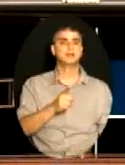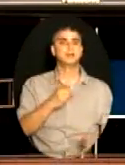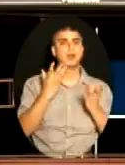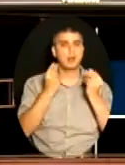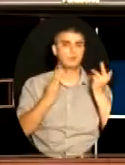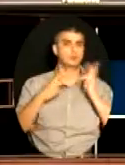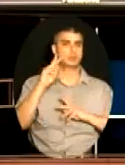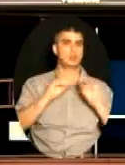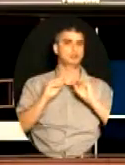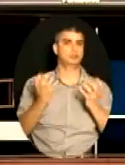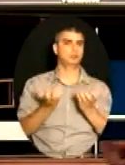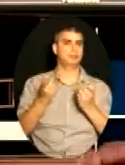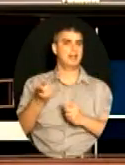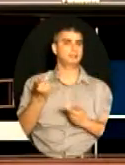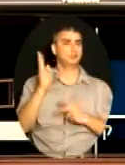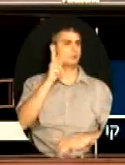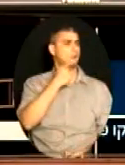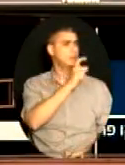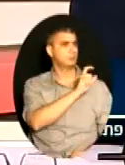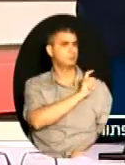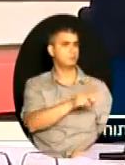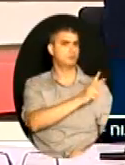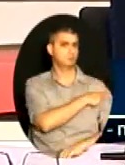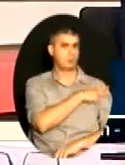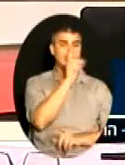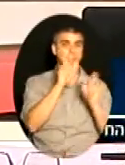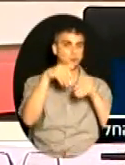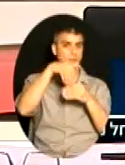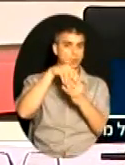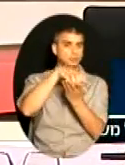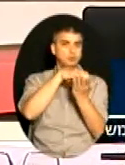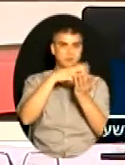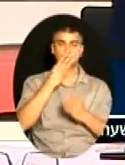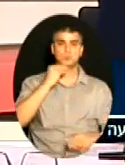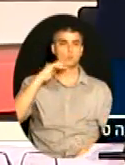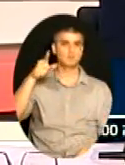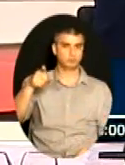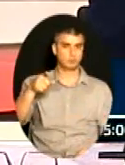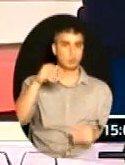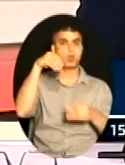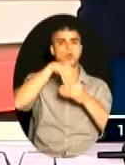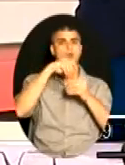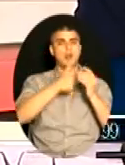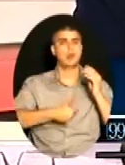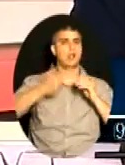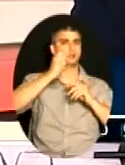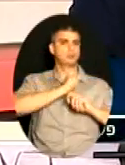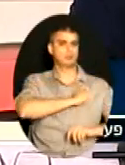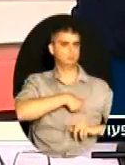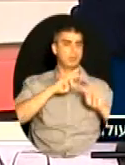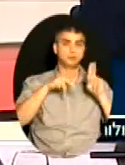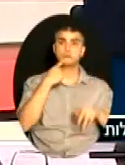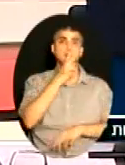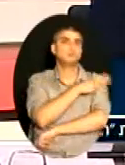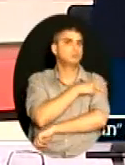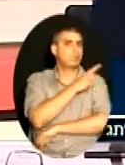להרבות בכלי הזה. אגב, מאשימים את המשטרה, גם אנשים מתוך ההתיישבות ביהודה ושומרון, כולל ראשי רשויות, אומרים,